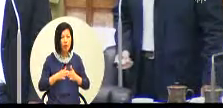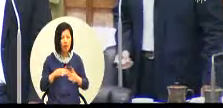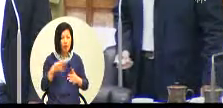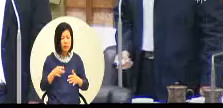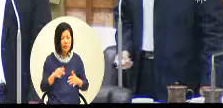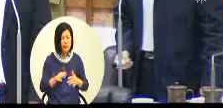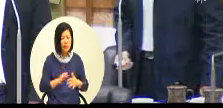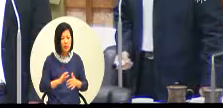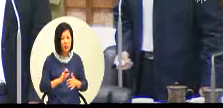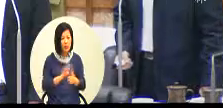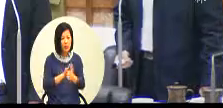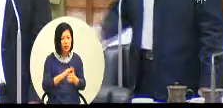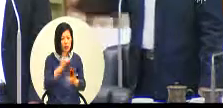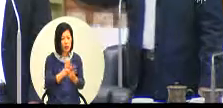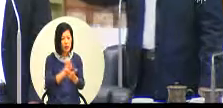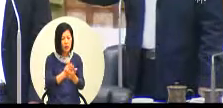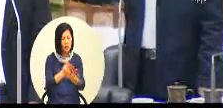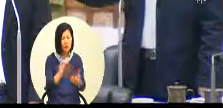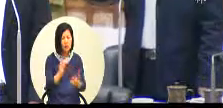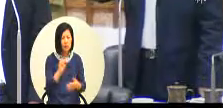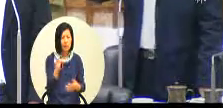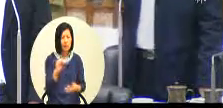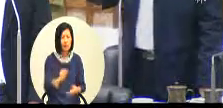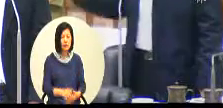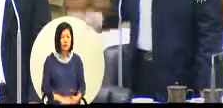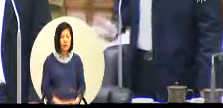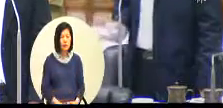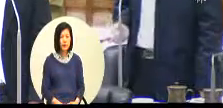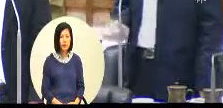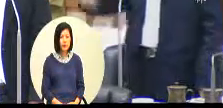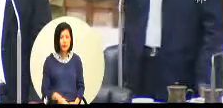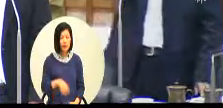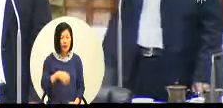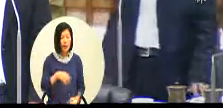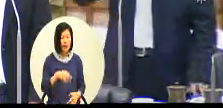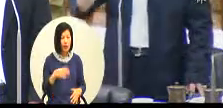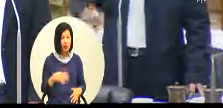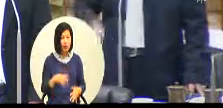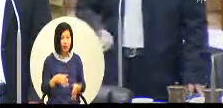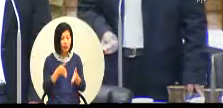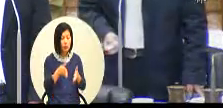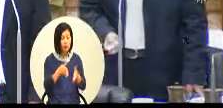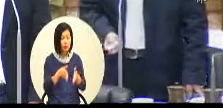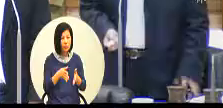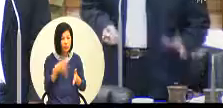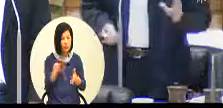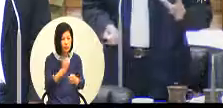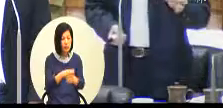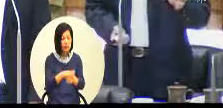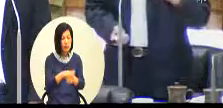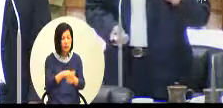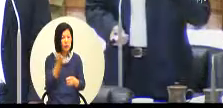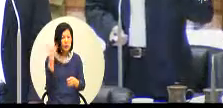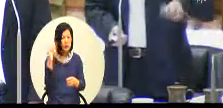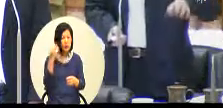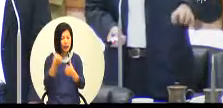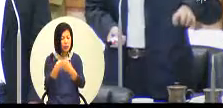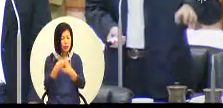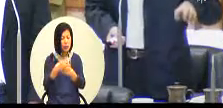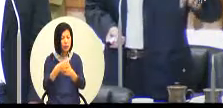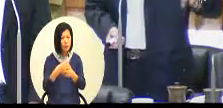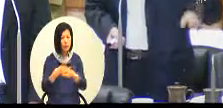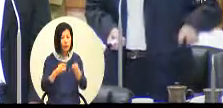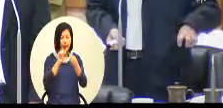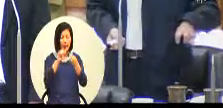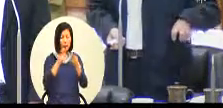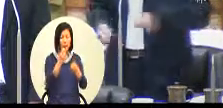是我们应该做的。我刚为什么强调黄埔新村的经费，所以说你当时给我讲的啊，这个部分明德班子